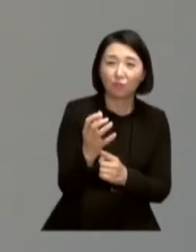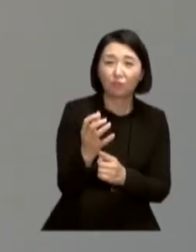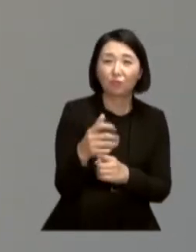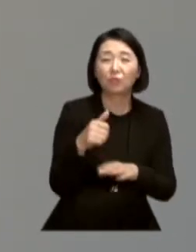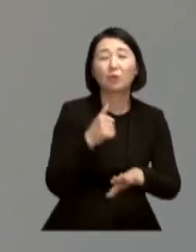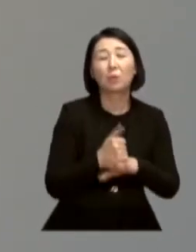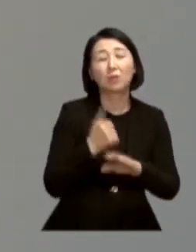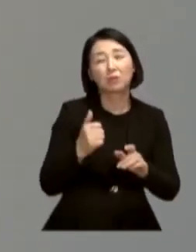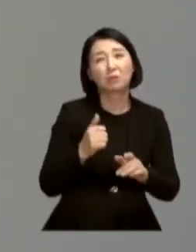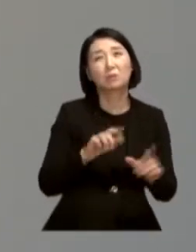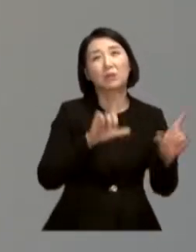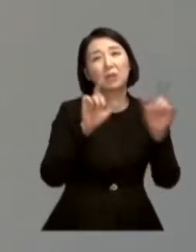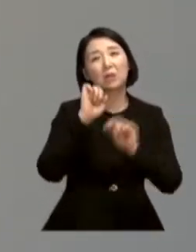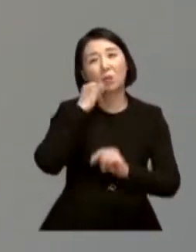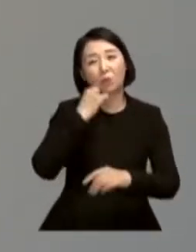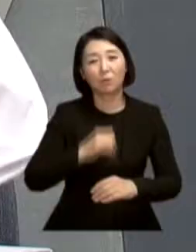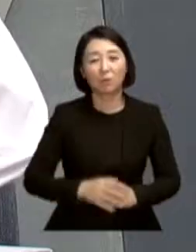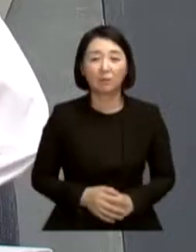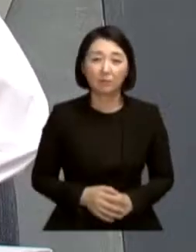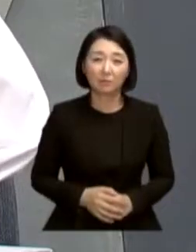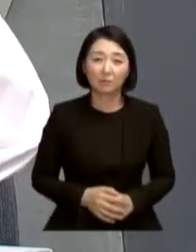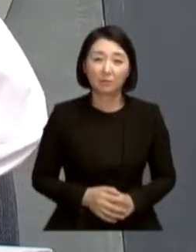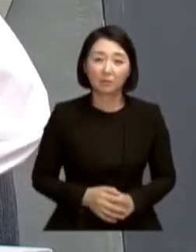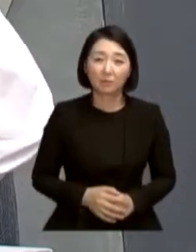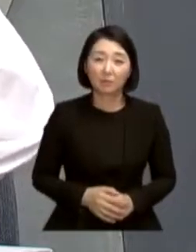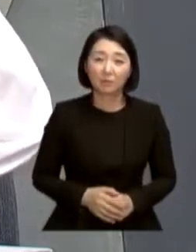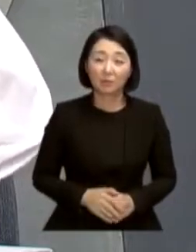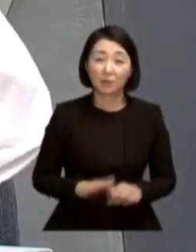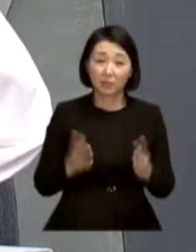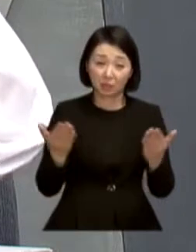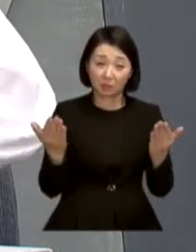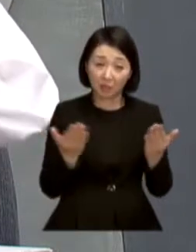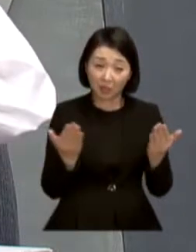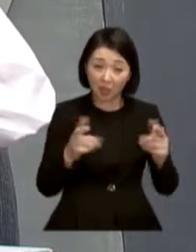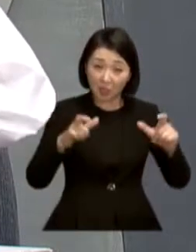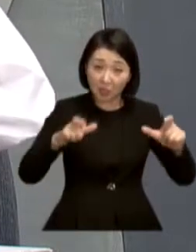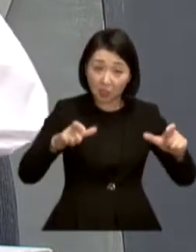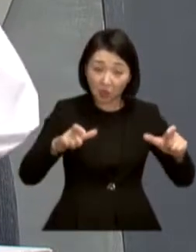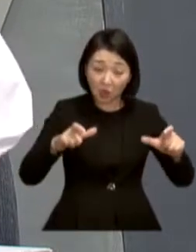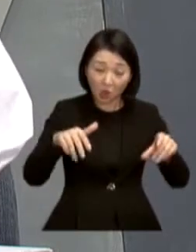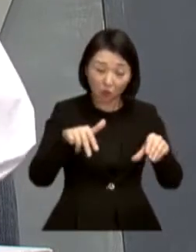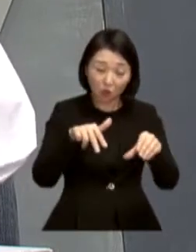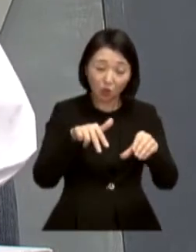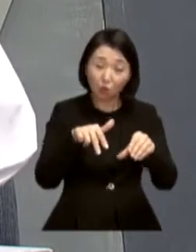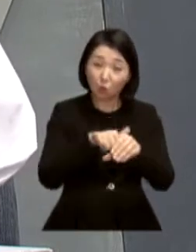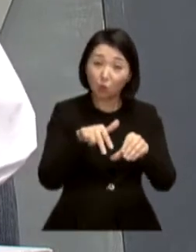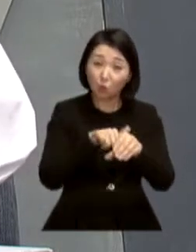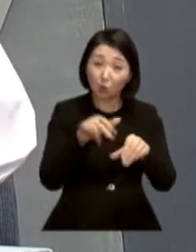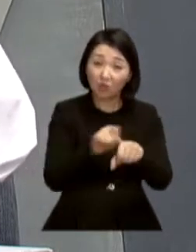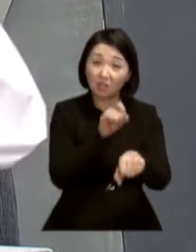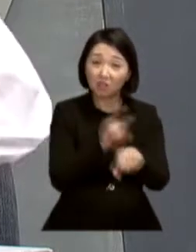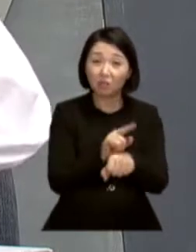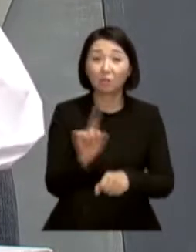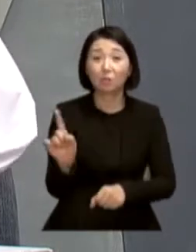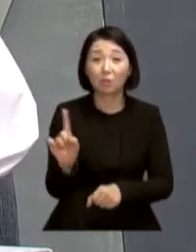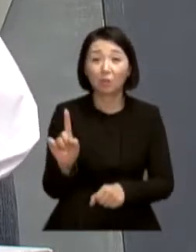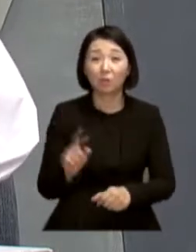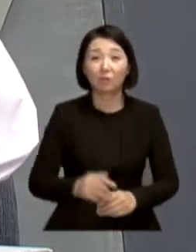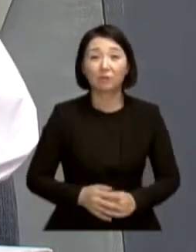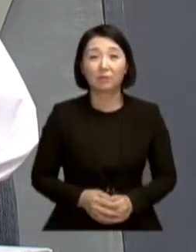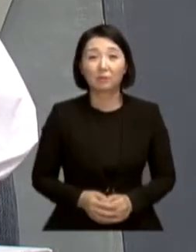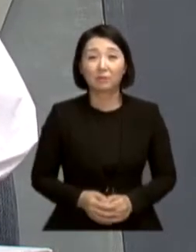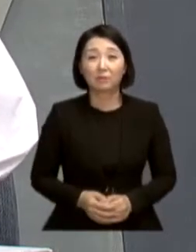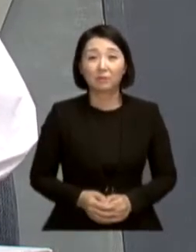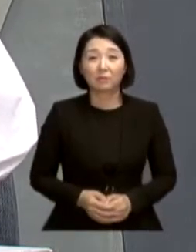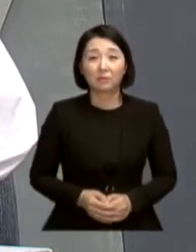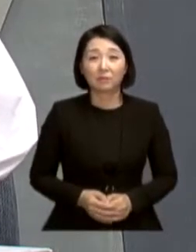어려워졌어요. 네. 이기석 선교사님, 그러면 네. 지금 사역하시는 지역의 종교적인 특성이 이렇게 어떻다고 느끼고